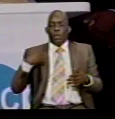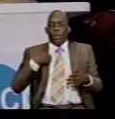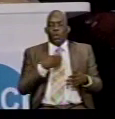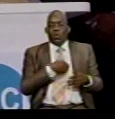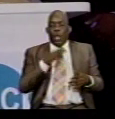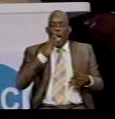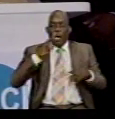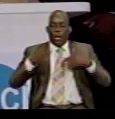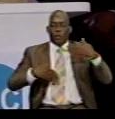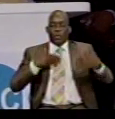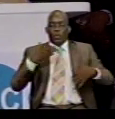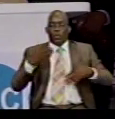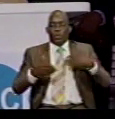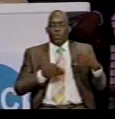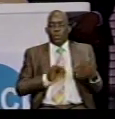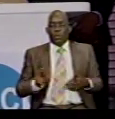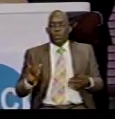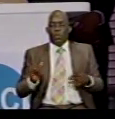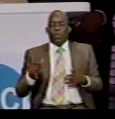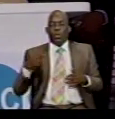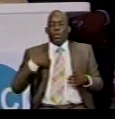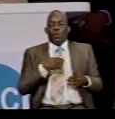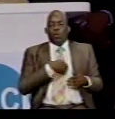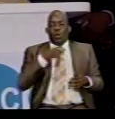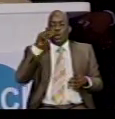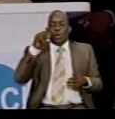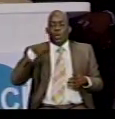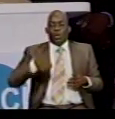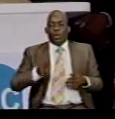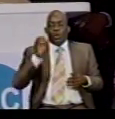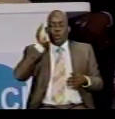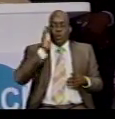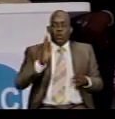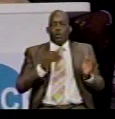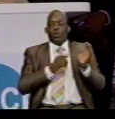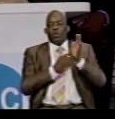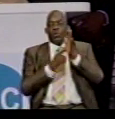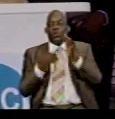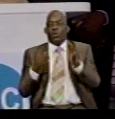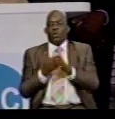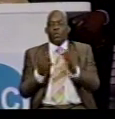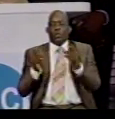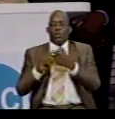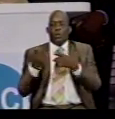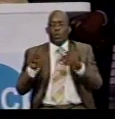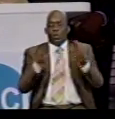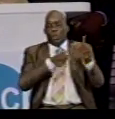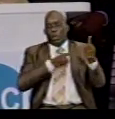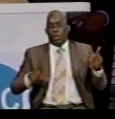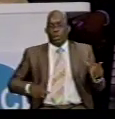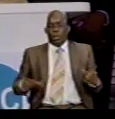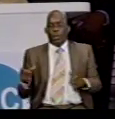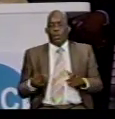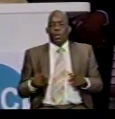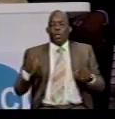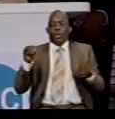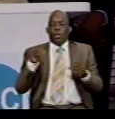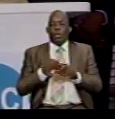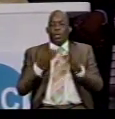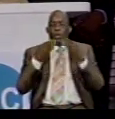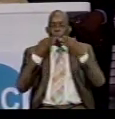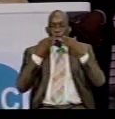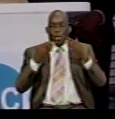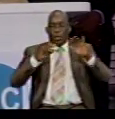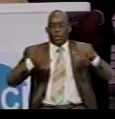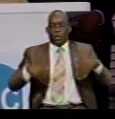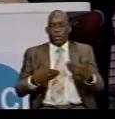rejoicing. Nous nous réjouissons. We should express it unto the Lord. Nous les devons l'exprimer au Seigneur. In thanksgiving. En action